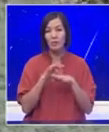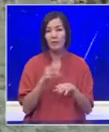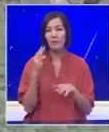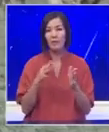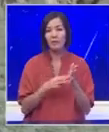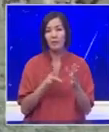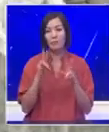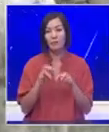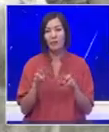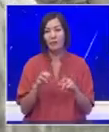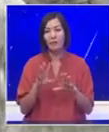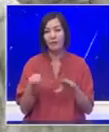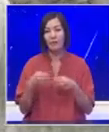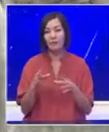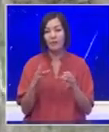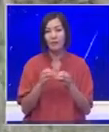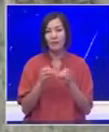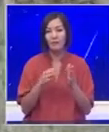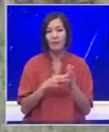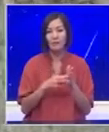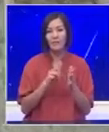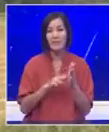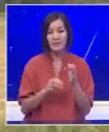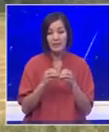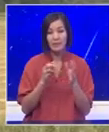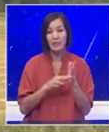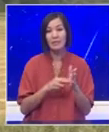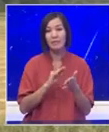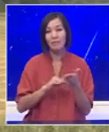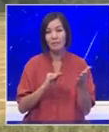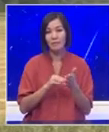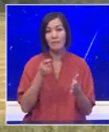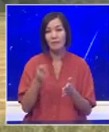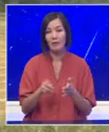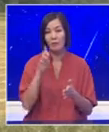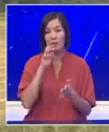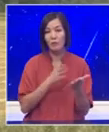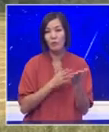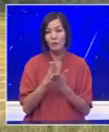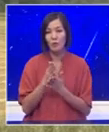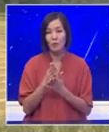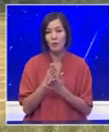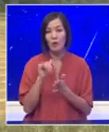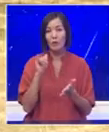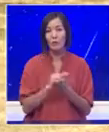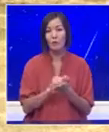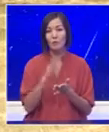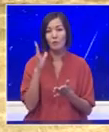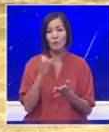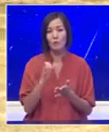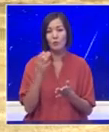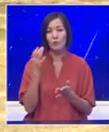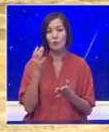проверок выдано 17 предписаний ответственными государственными структурами также установлена 584